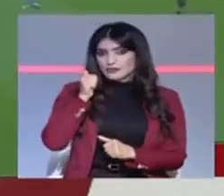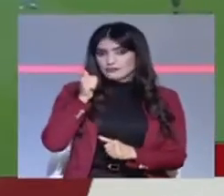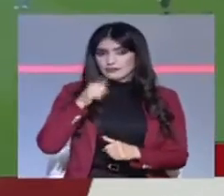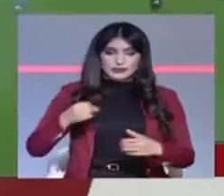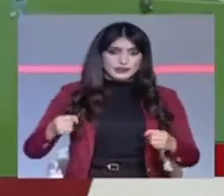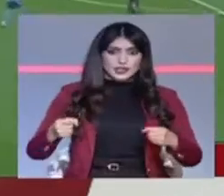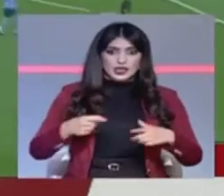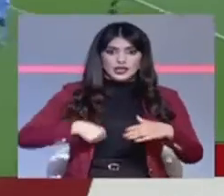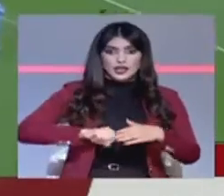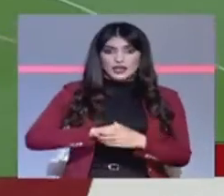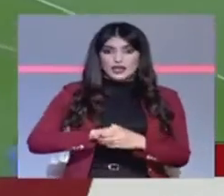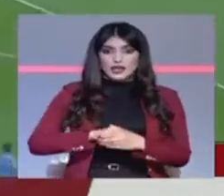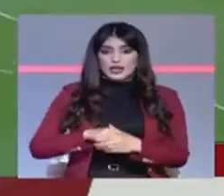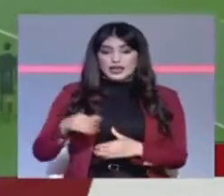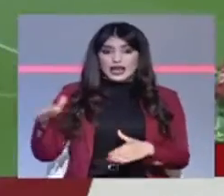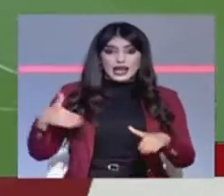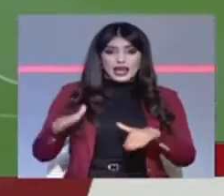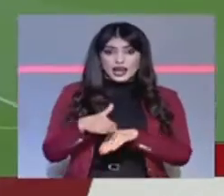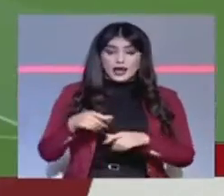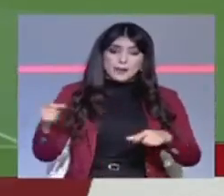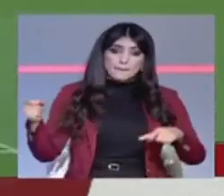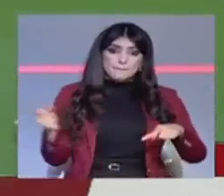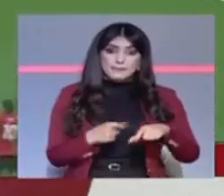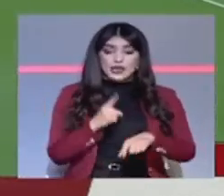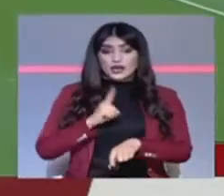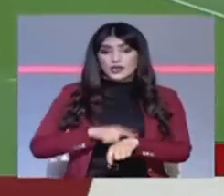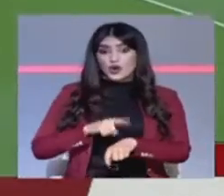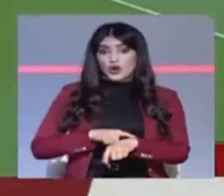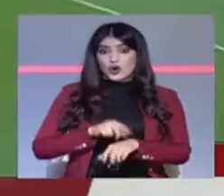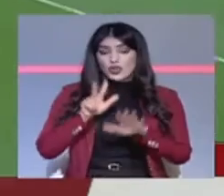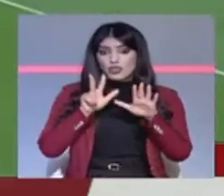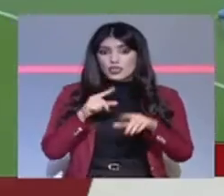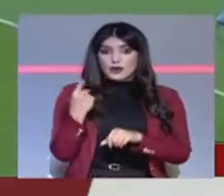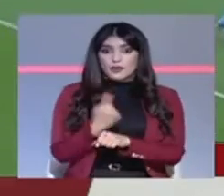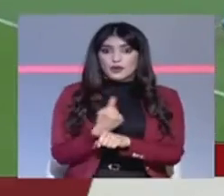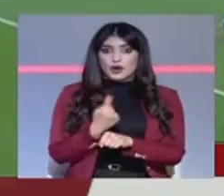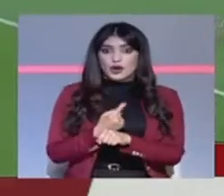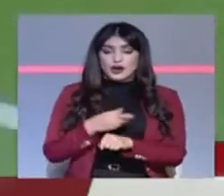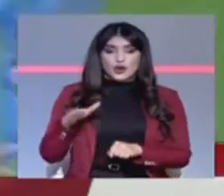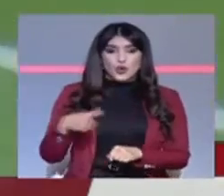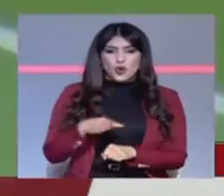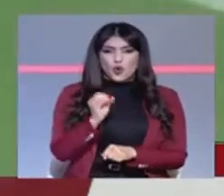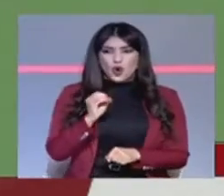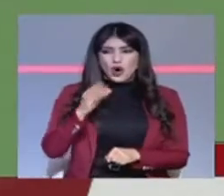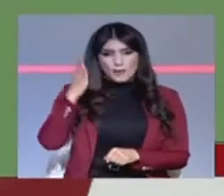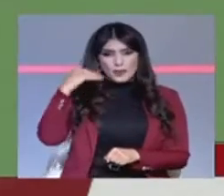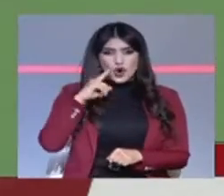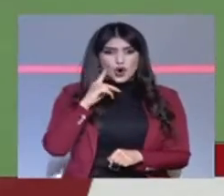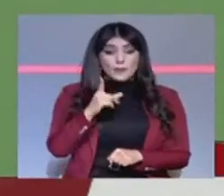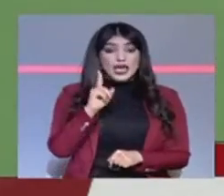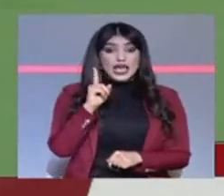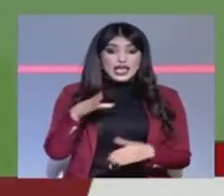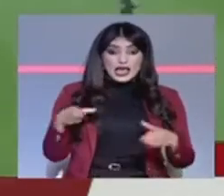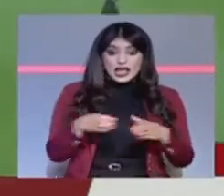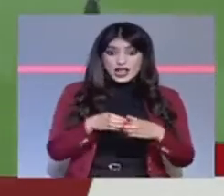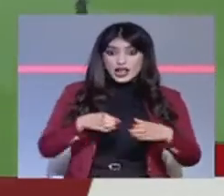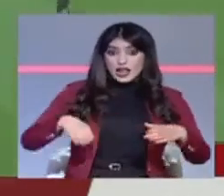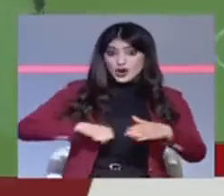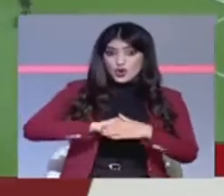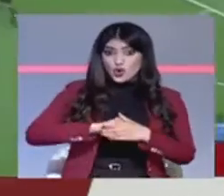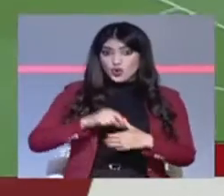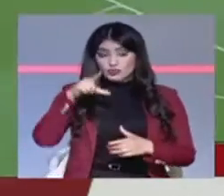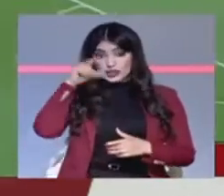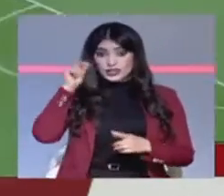وكان سيدني البدء بالتسجيل منذ الدقيقه الثامنه بواسطه بخيار لكن شنغهاي تمكن من تسجيل